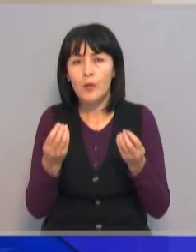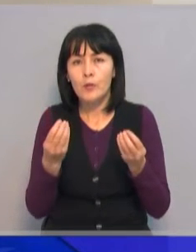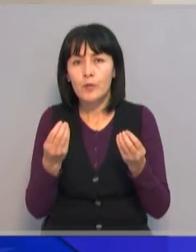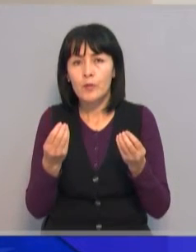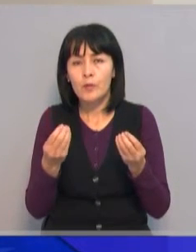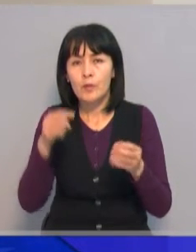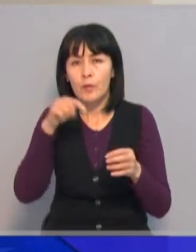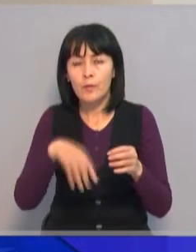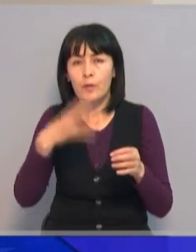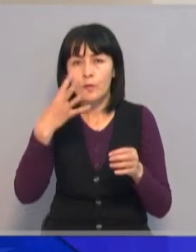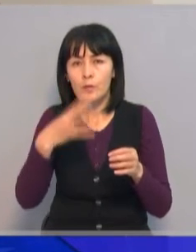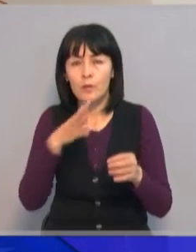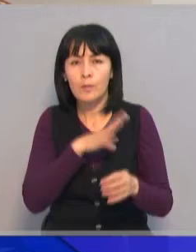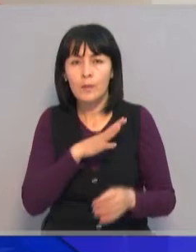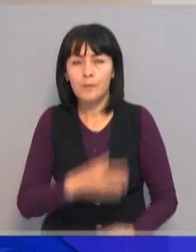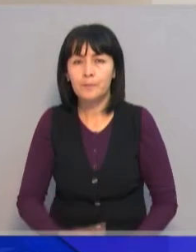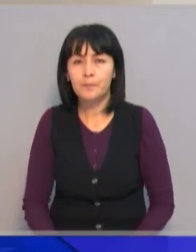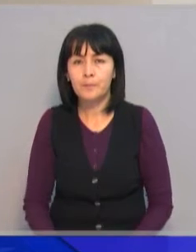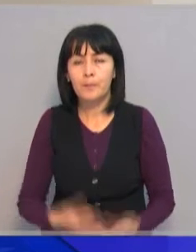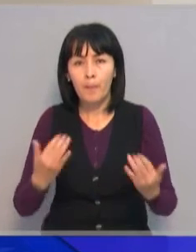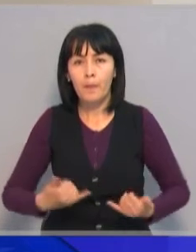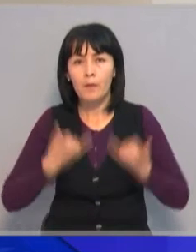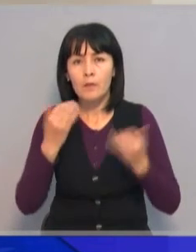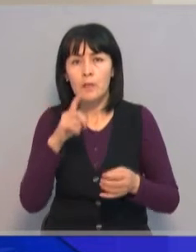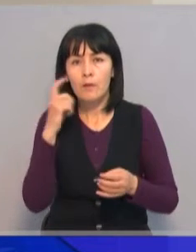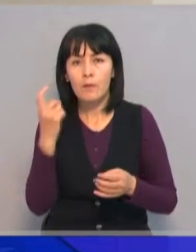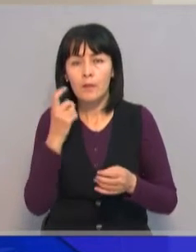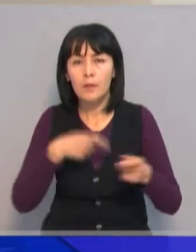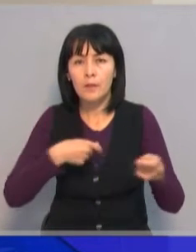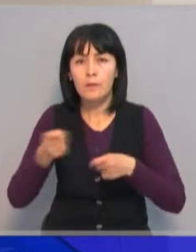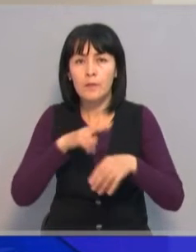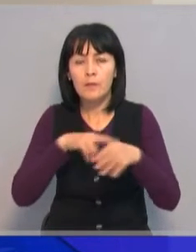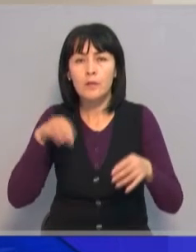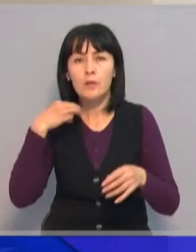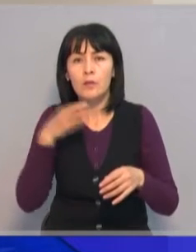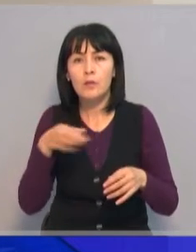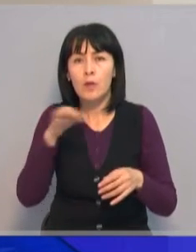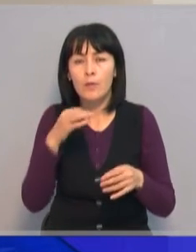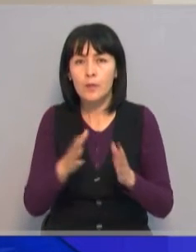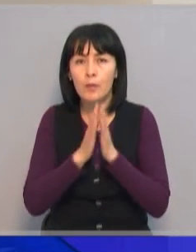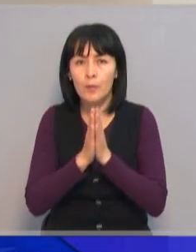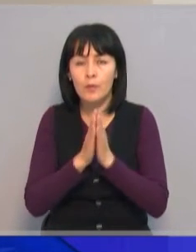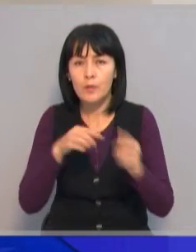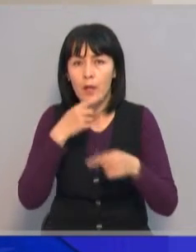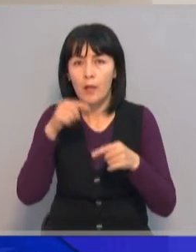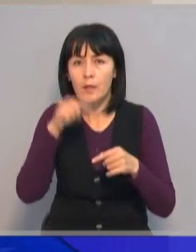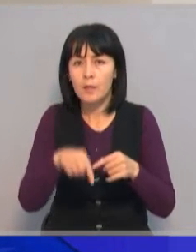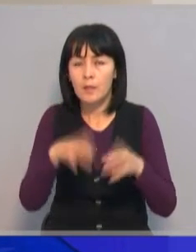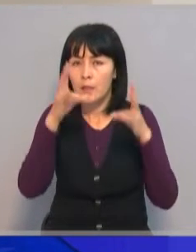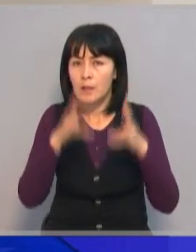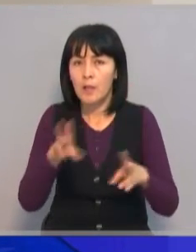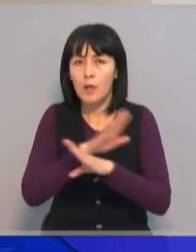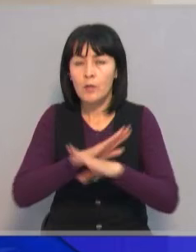у нас было 340 правонарушений было выявлено. Уважаемые водители, департамент полиции Туркестанской области вас предупреждает, чтобы вы не